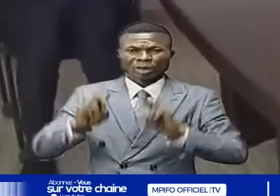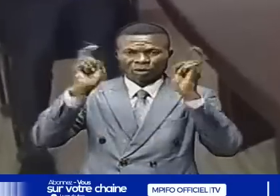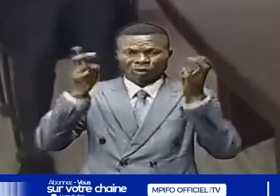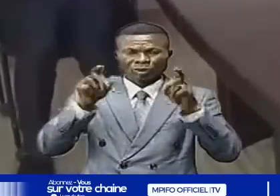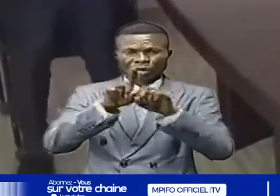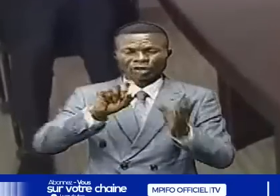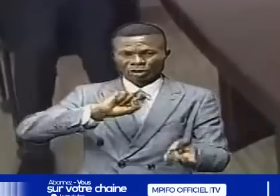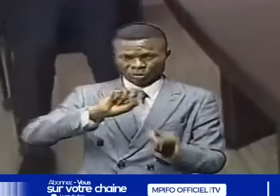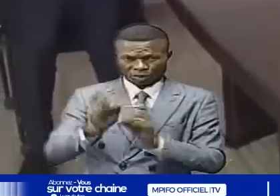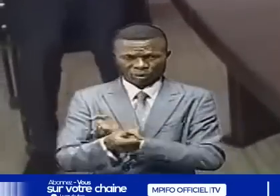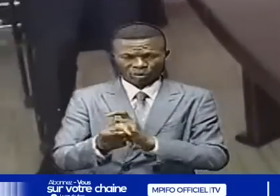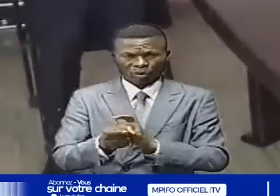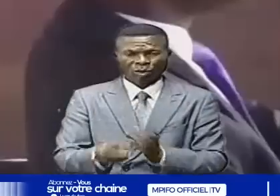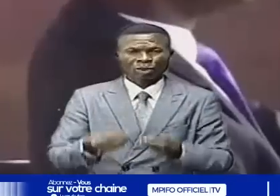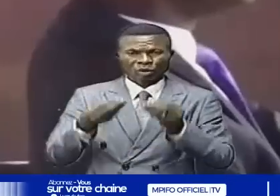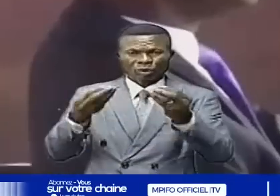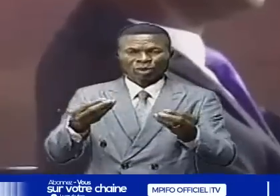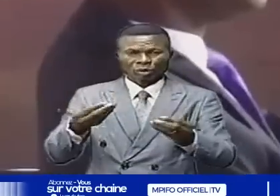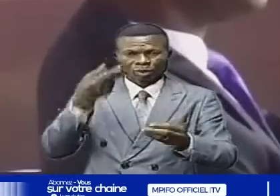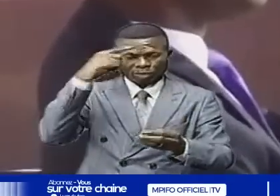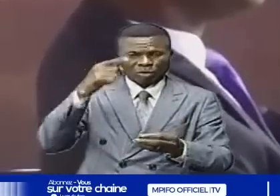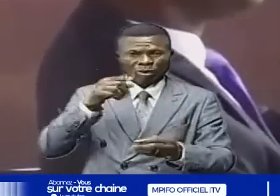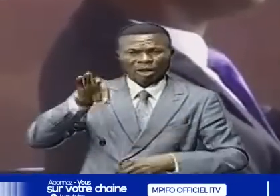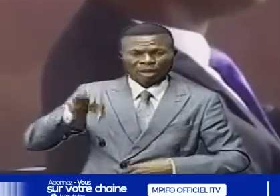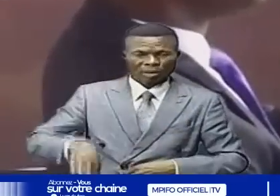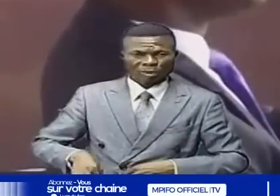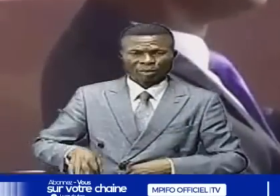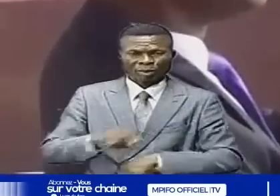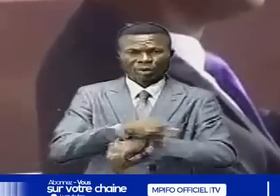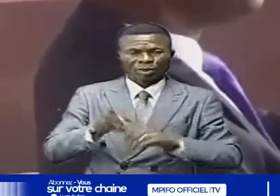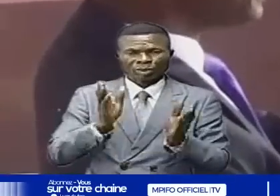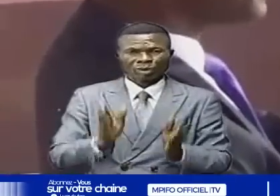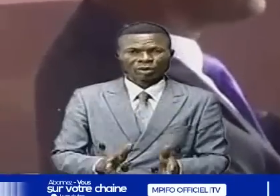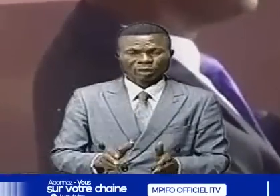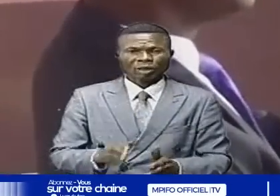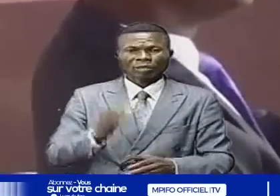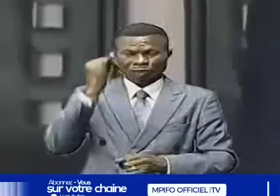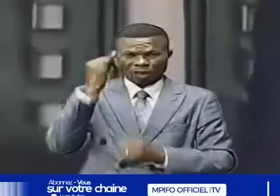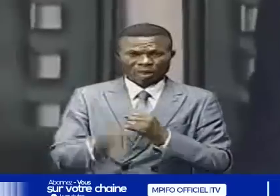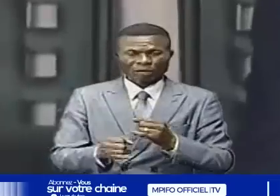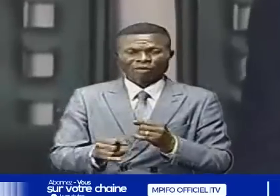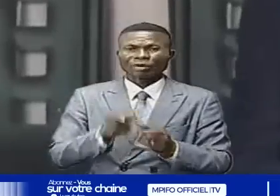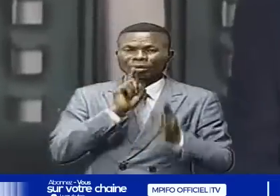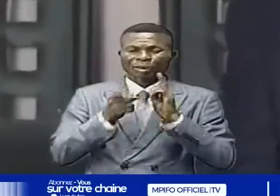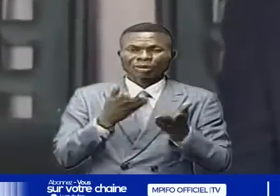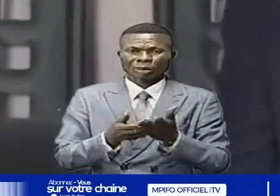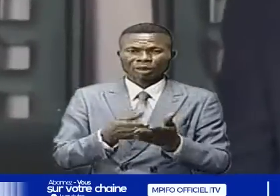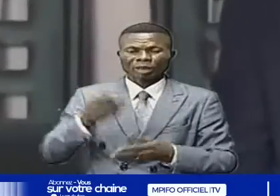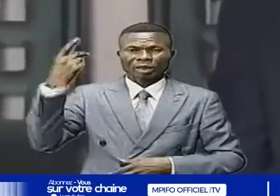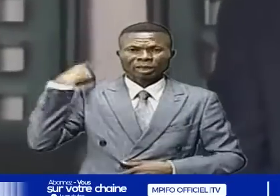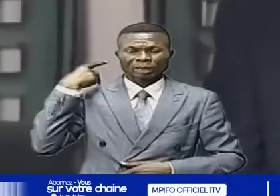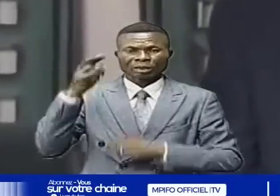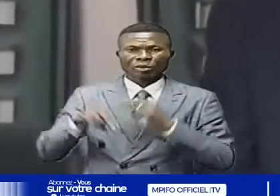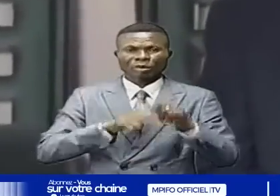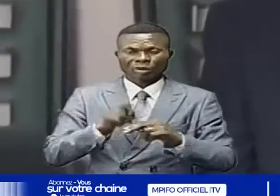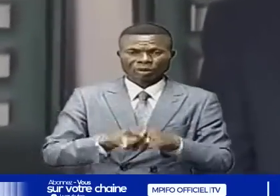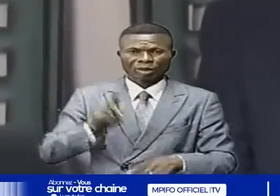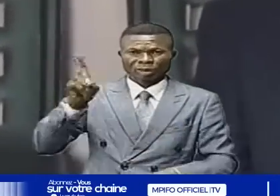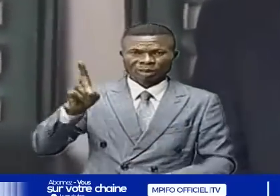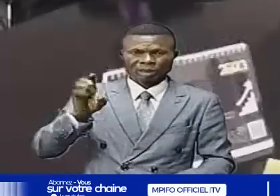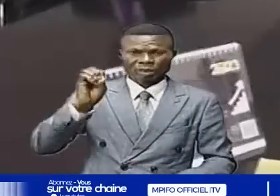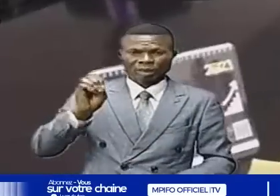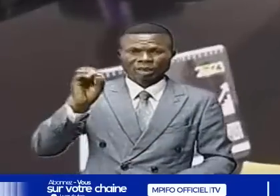les réformes à apporter pour les biens des administrés. À l'issue des échanges, l'honorable député national de